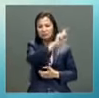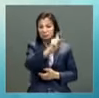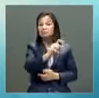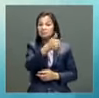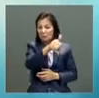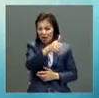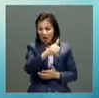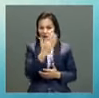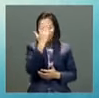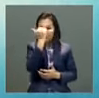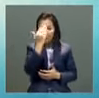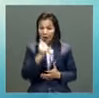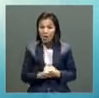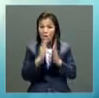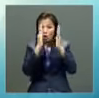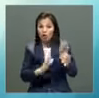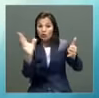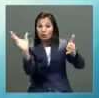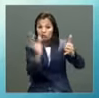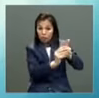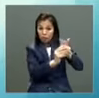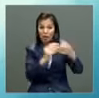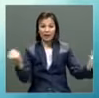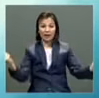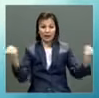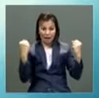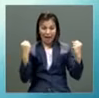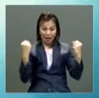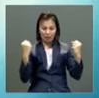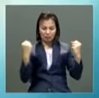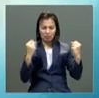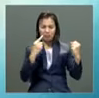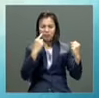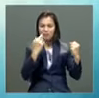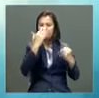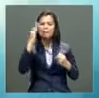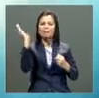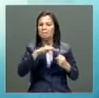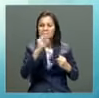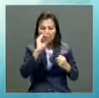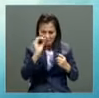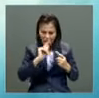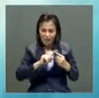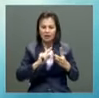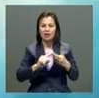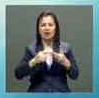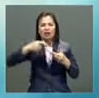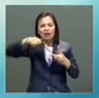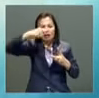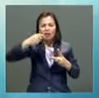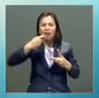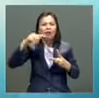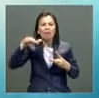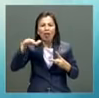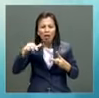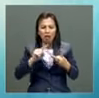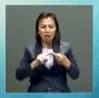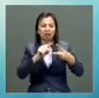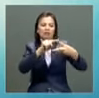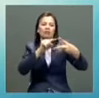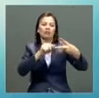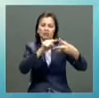าคนที่ติดเชื้อไวรัสเนี่ยจะมีอาการแสดงแบบอย่างนี้ขึ้นมานั่นหมายความว่าสองอา